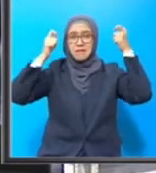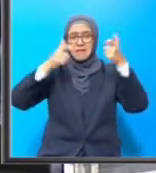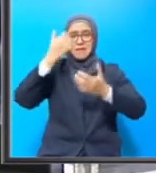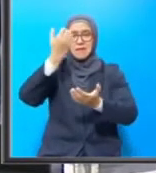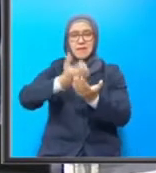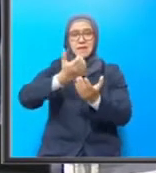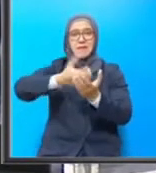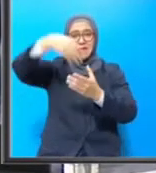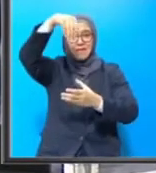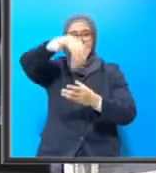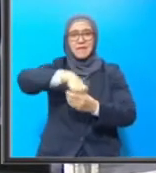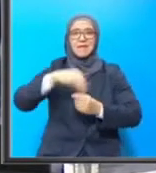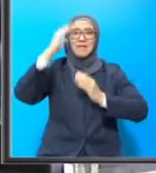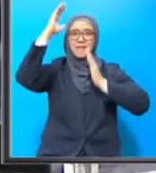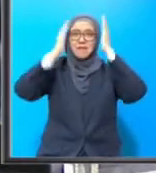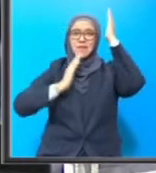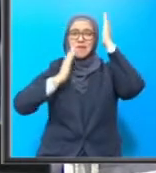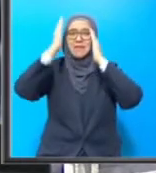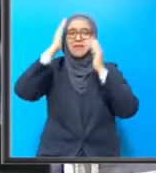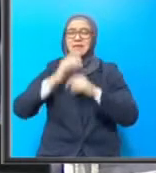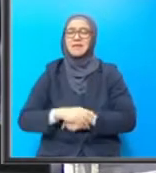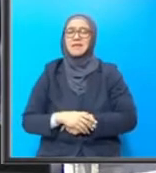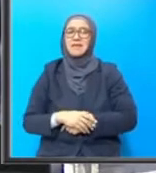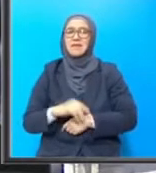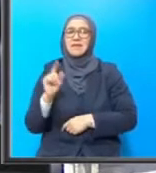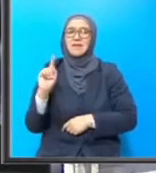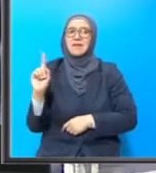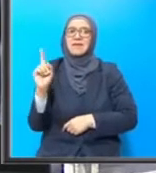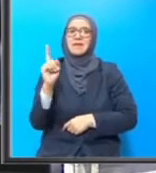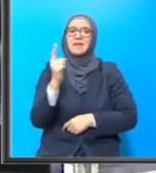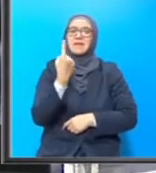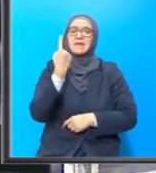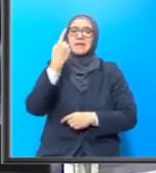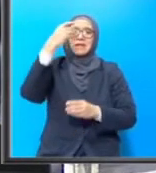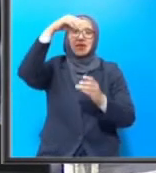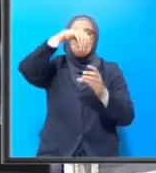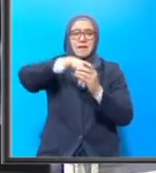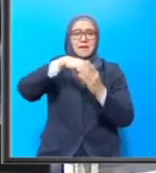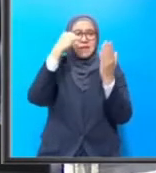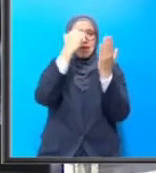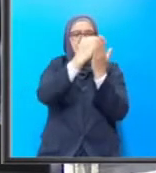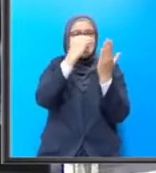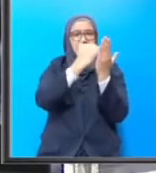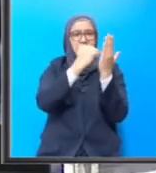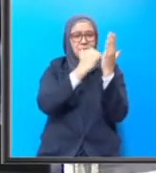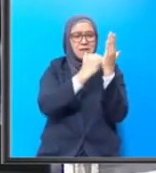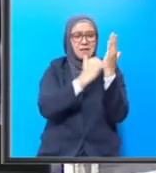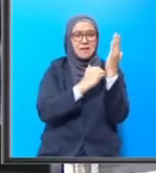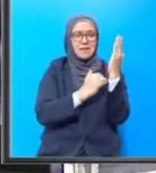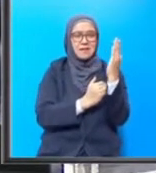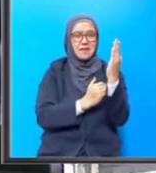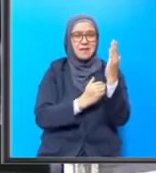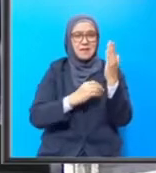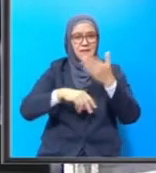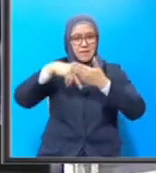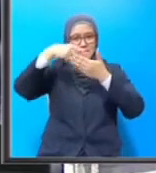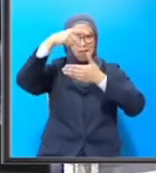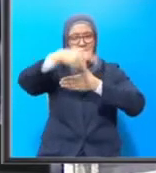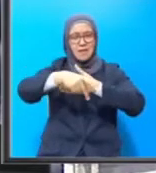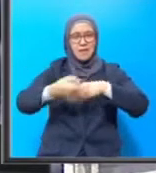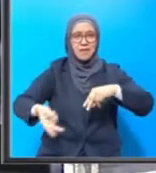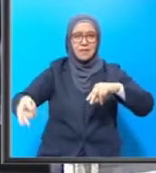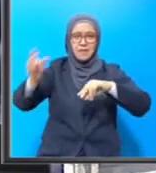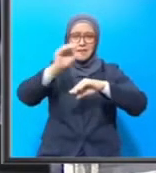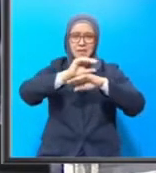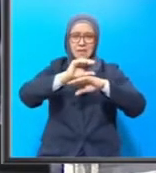dalam negara kita cuma di dalam agenda program peningkatan pelaporan terutama